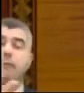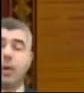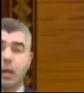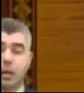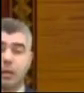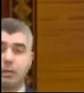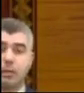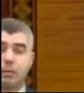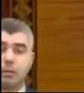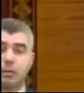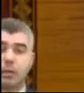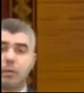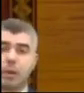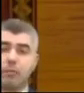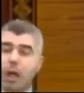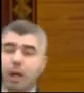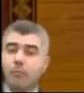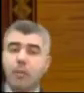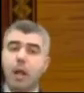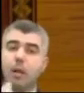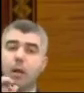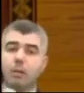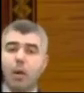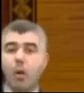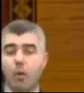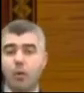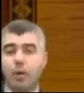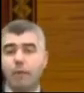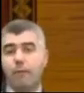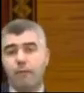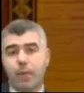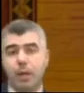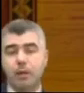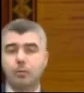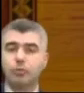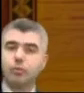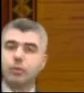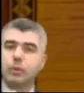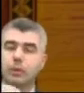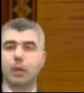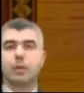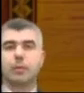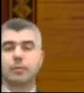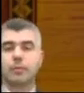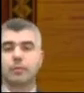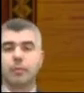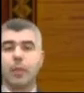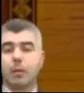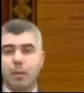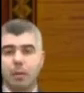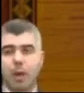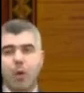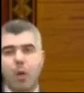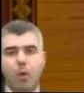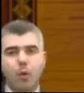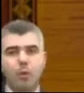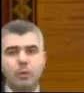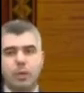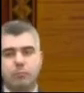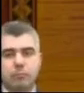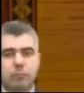مزارع الطاقة الشمسية والهوائية، وبالتالي يمكن للمغرب أن يكون طرفا